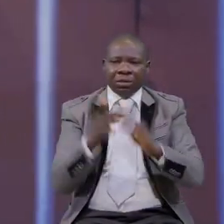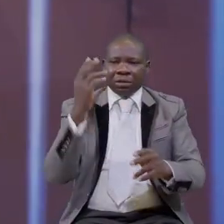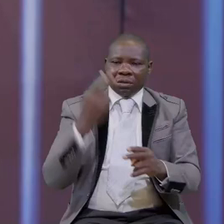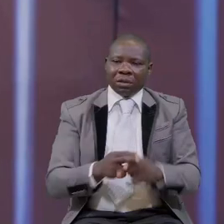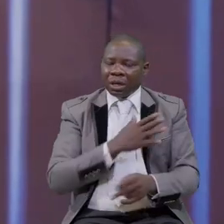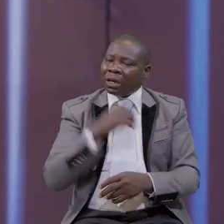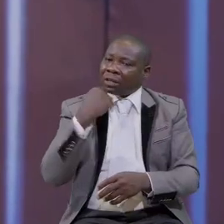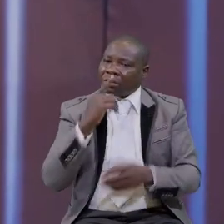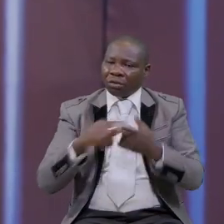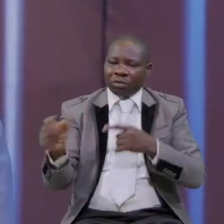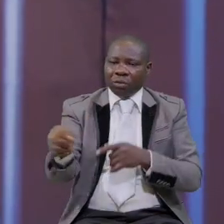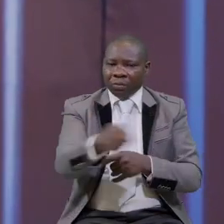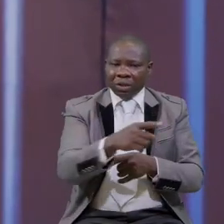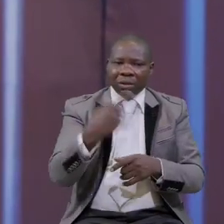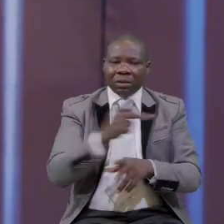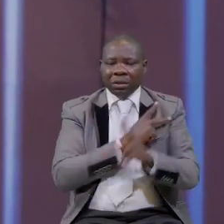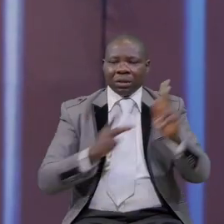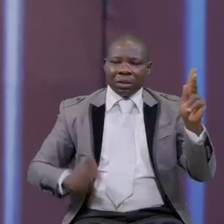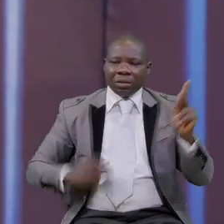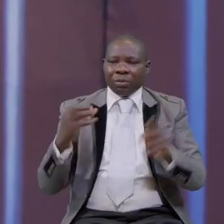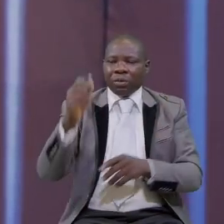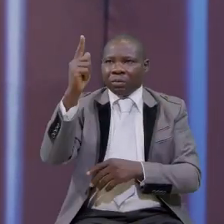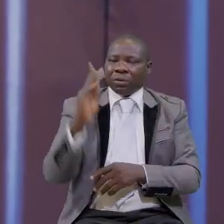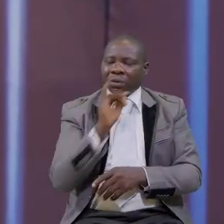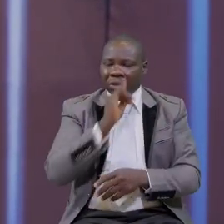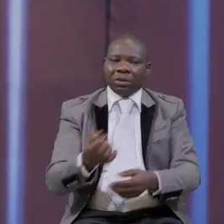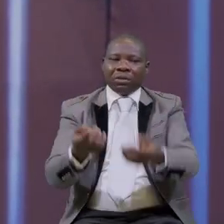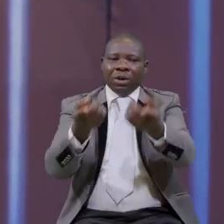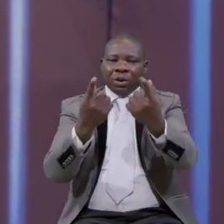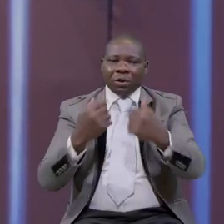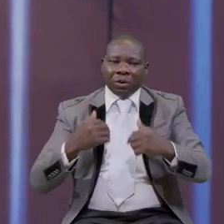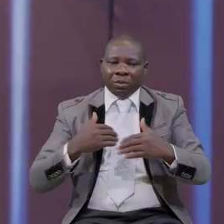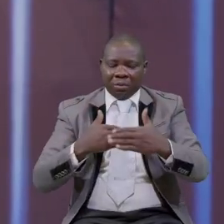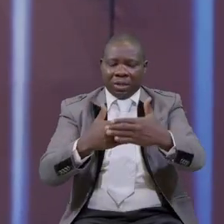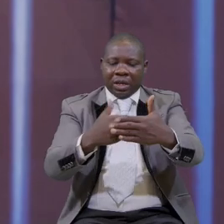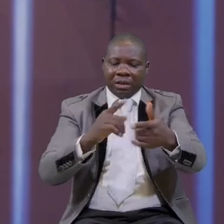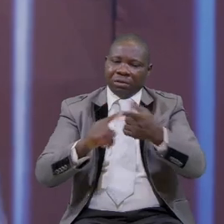Et dites-leur, le royaume de Dieu s'est approché de vous.